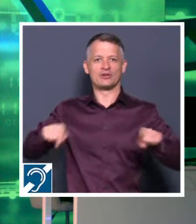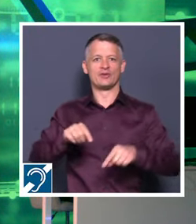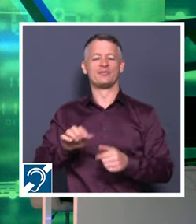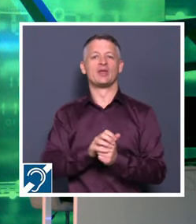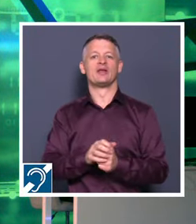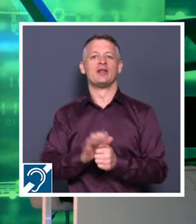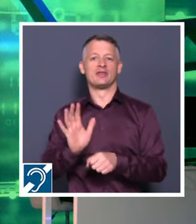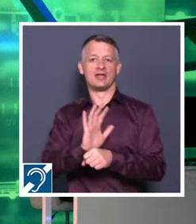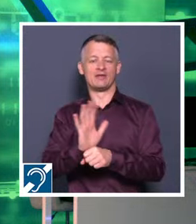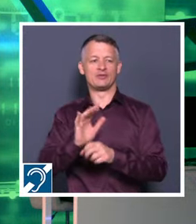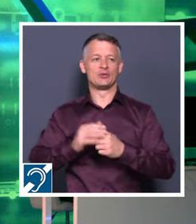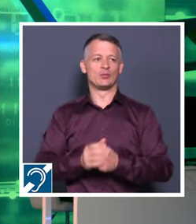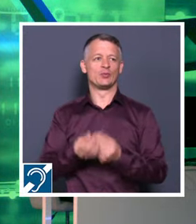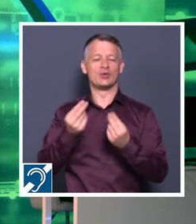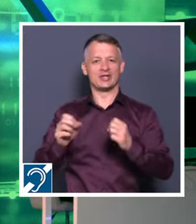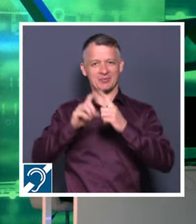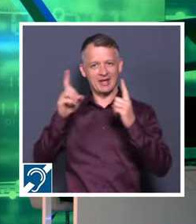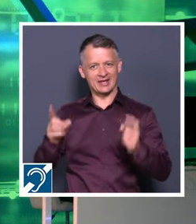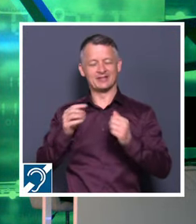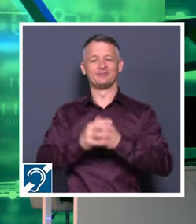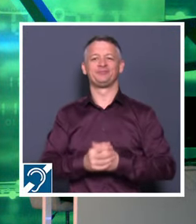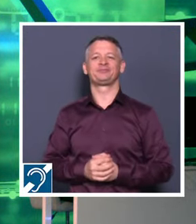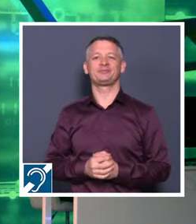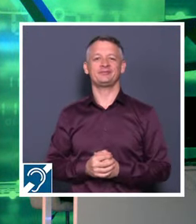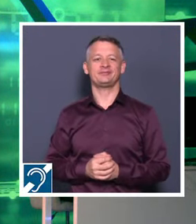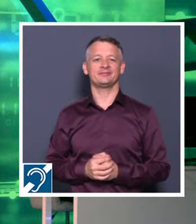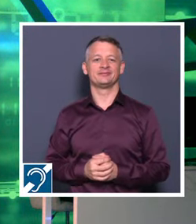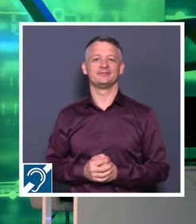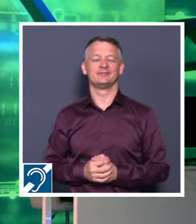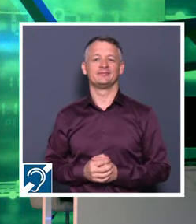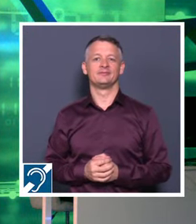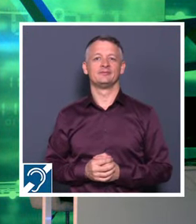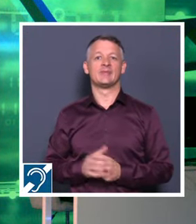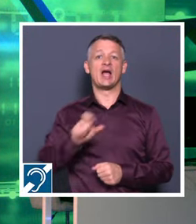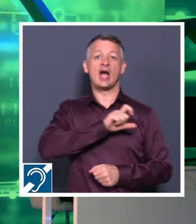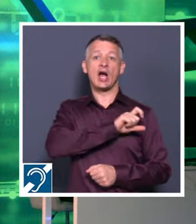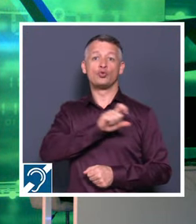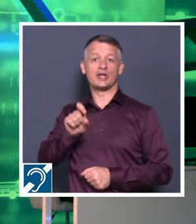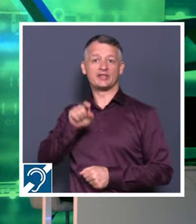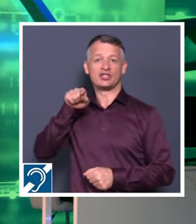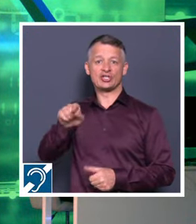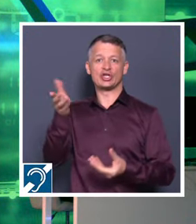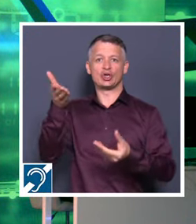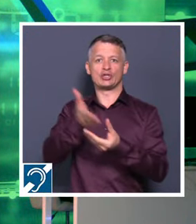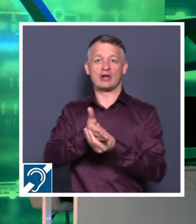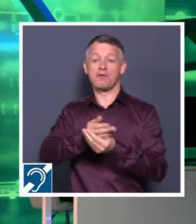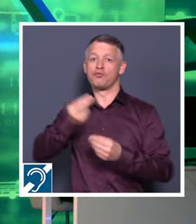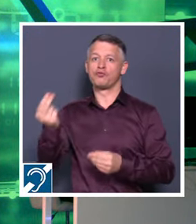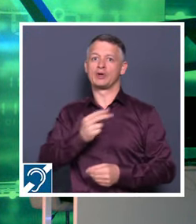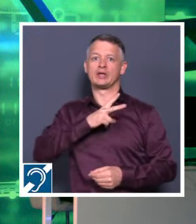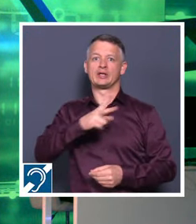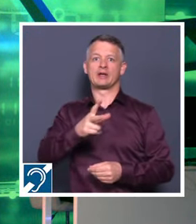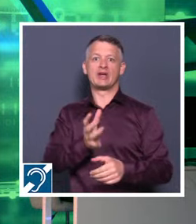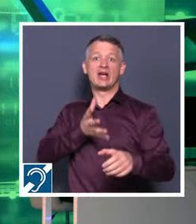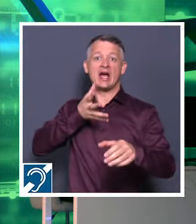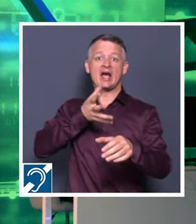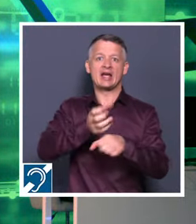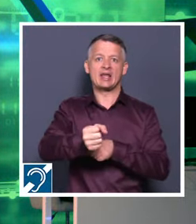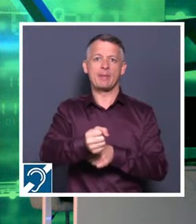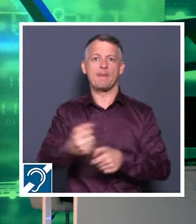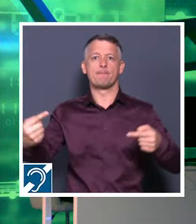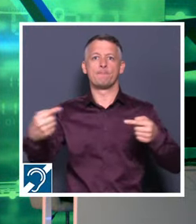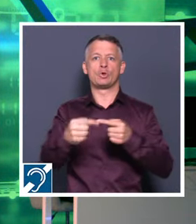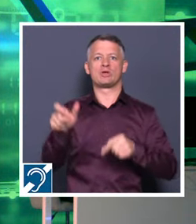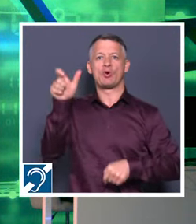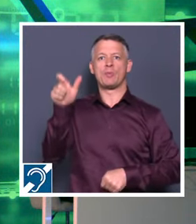România. Eu vă mulțumesc. Acuzațiile din acest dosar sunt foarte grave, crime împotriva